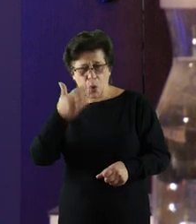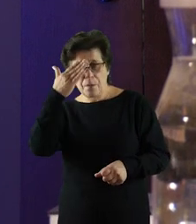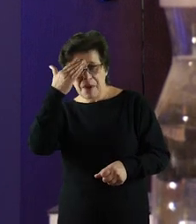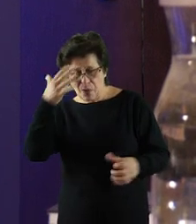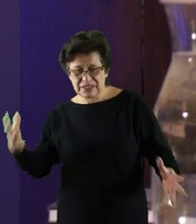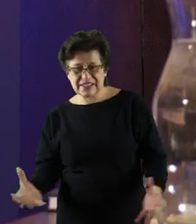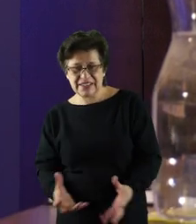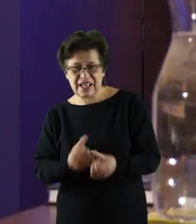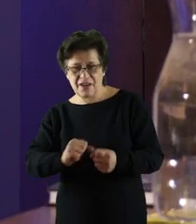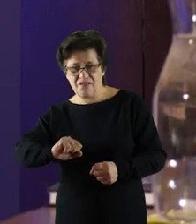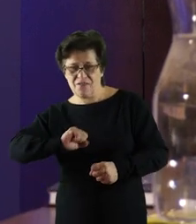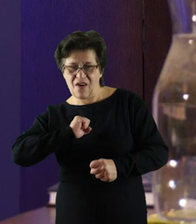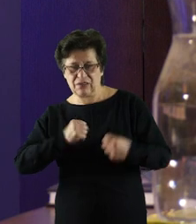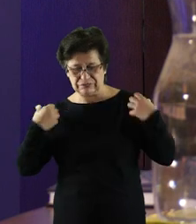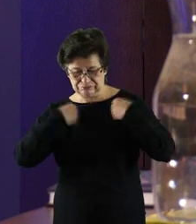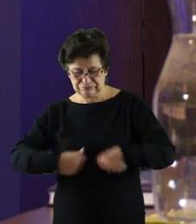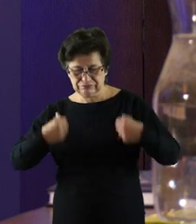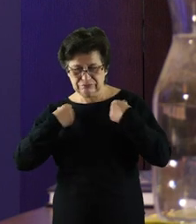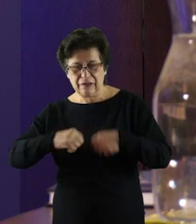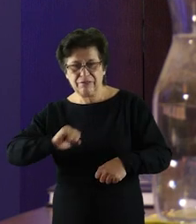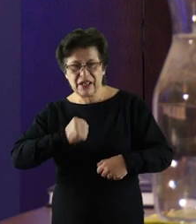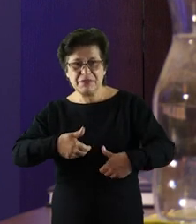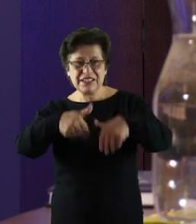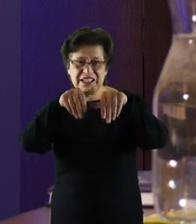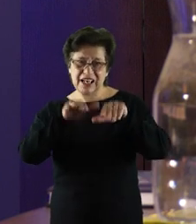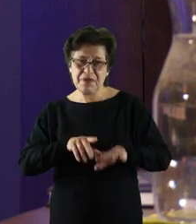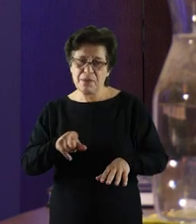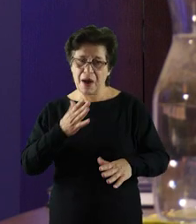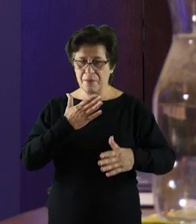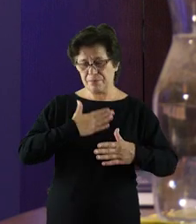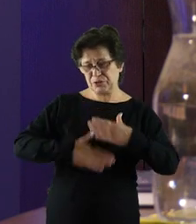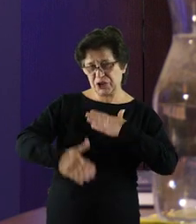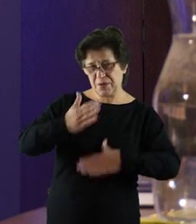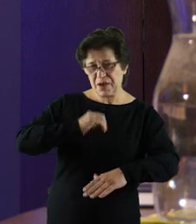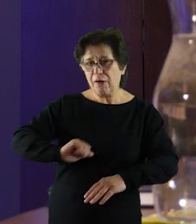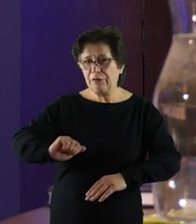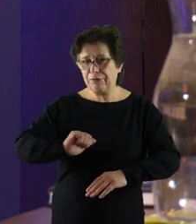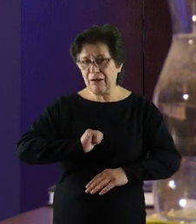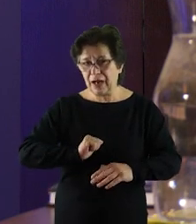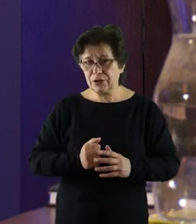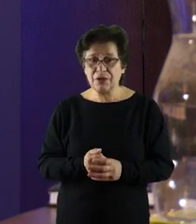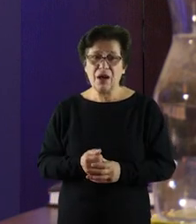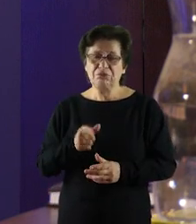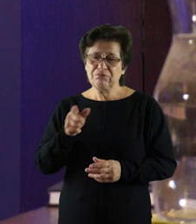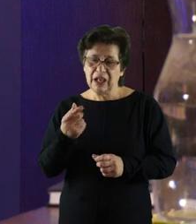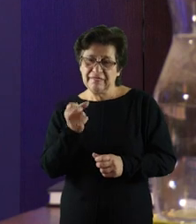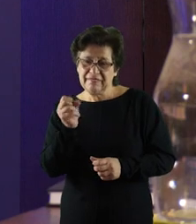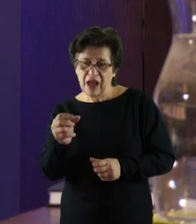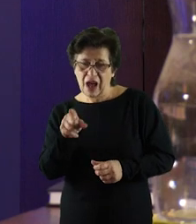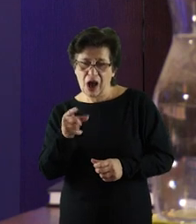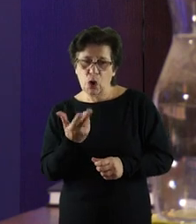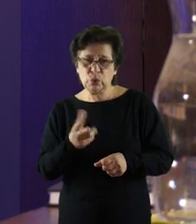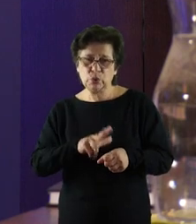sobie fajny ciuszek w tanim sklepie, była o wiele sympatyczniejsza od tej, która jeździła po galeriach. Zresztą